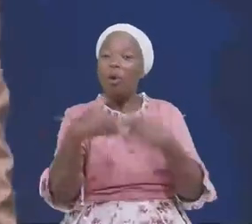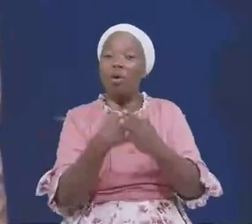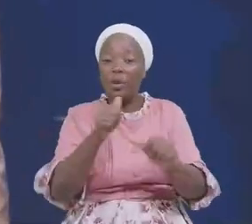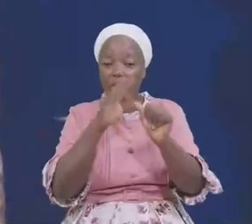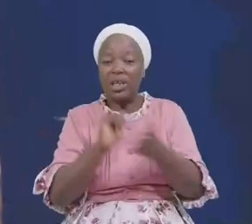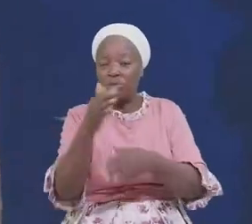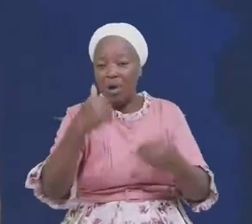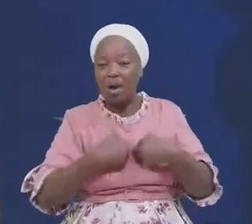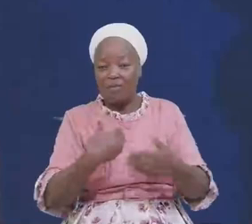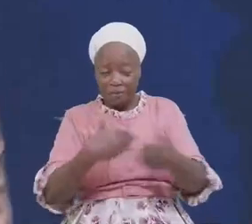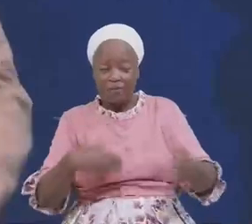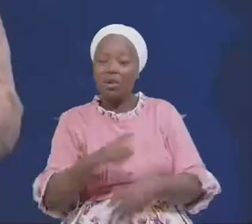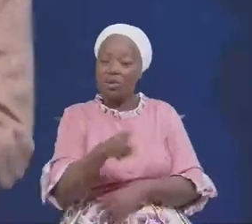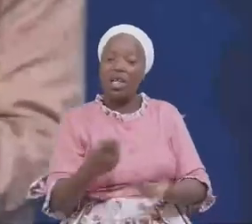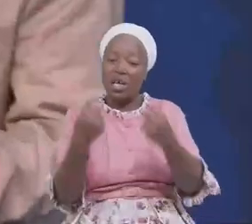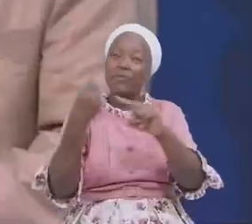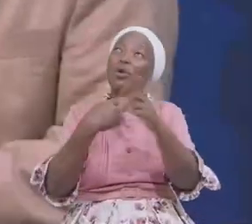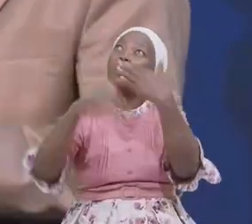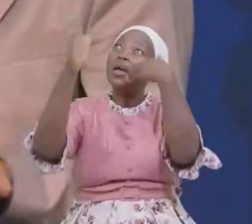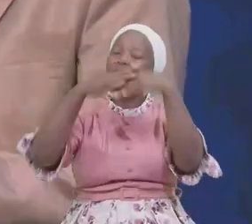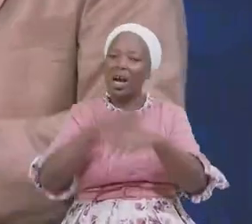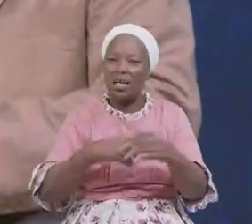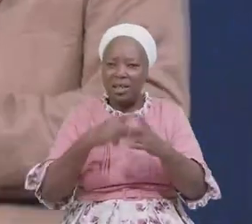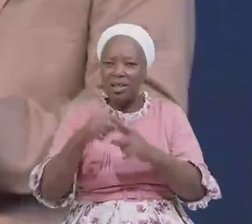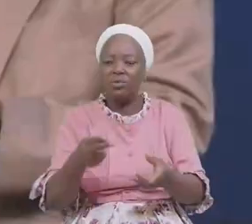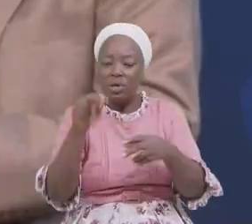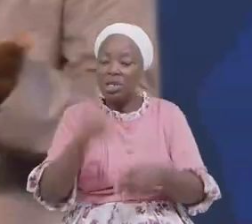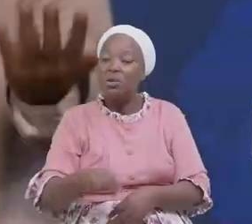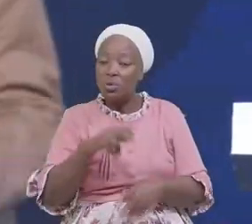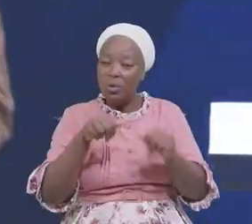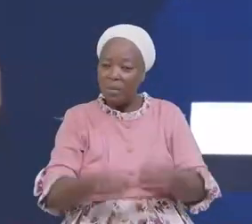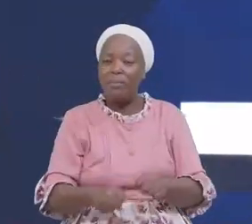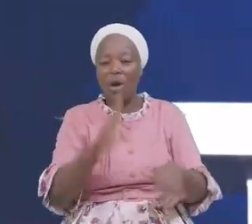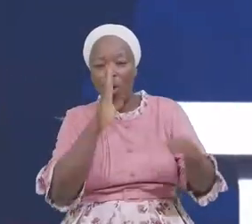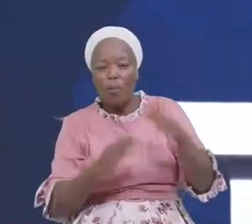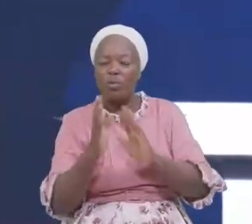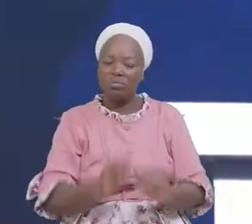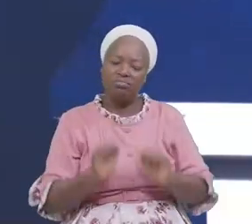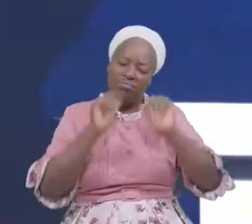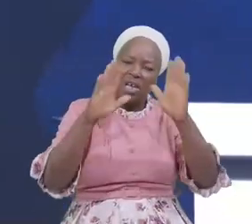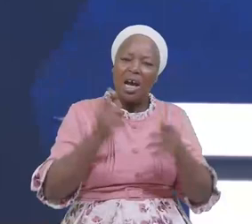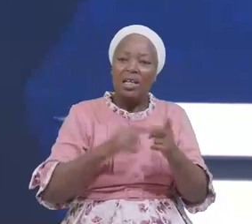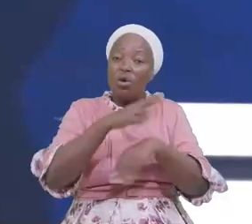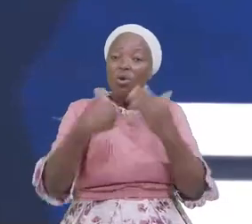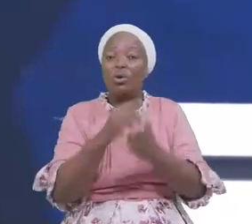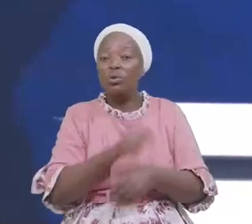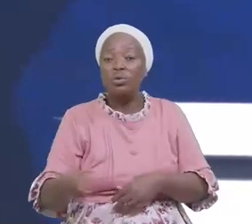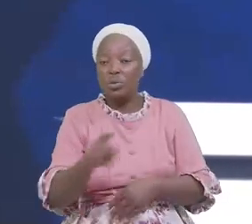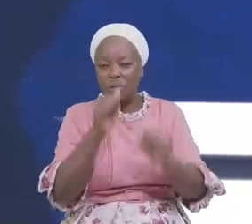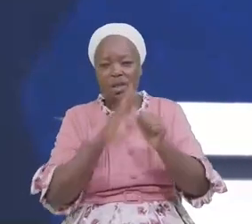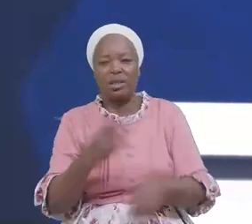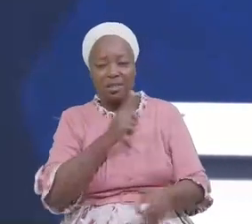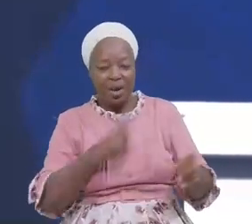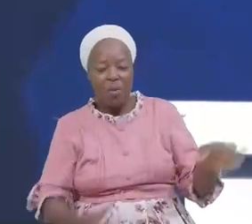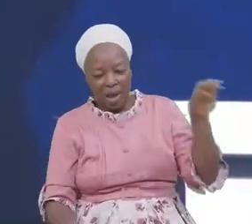vient. Toutes les bénédictions que tu veux, si tu es humble, réceptif, humble, toutes ces bénédictions, Dieu